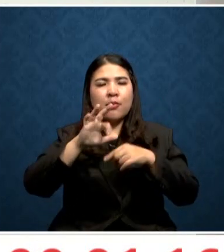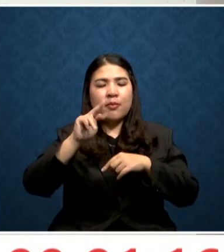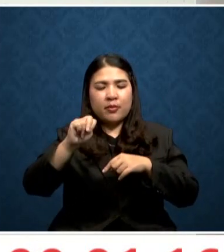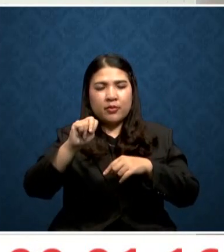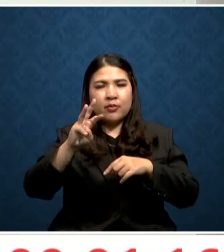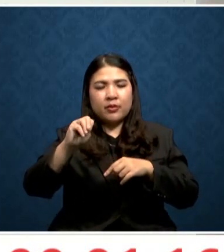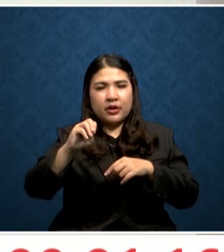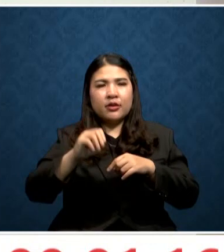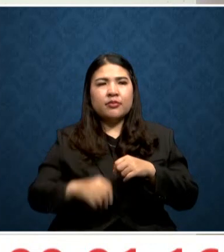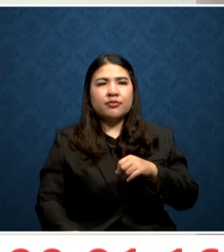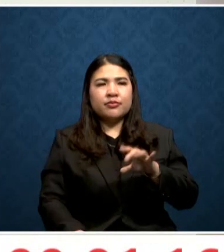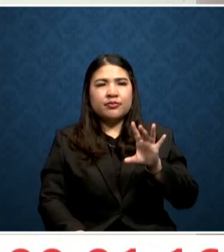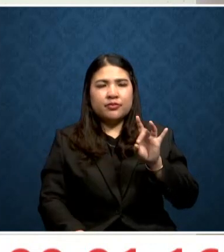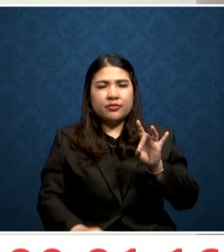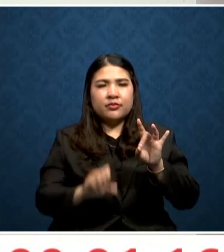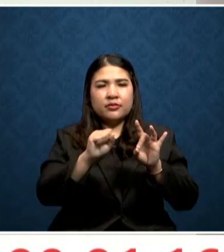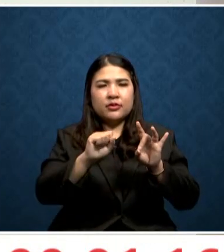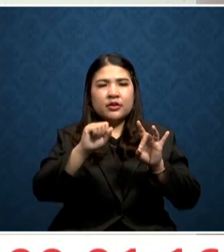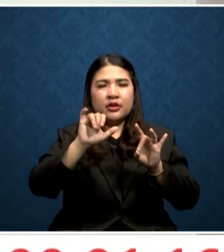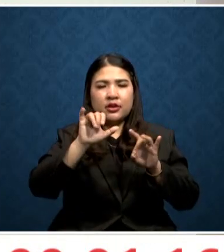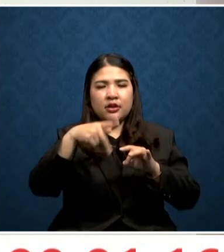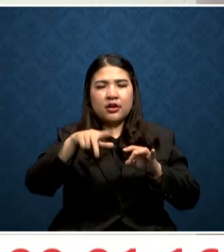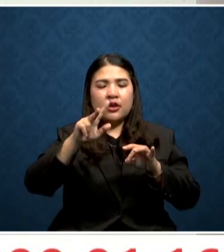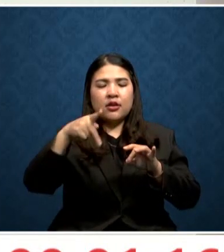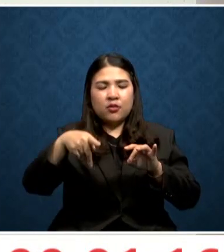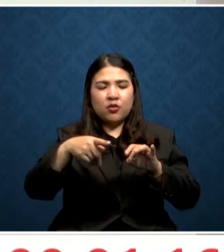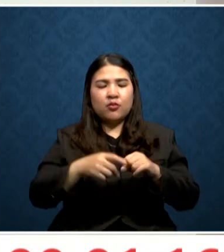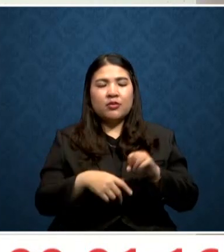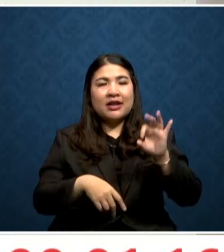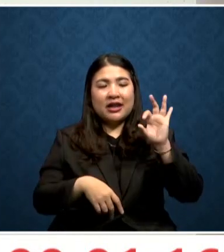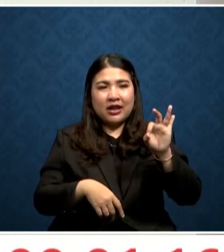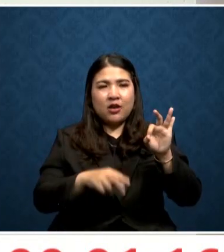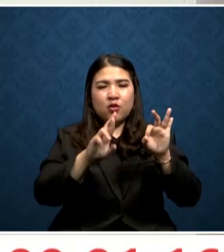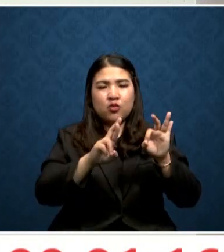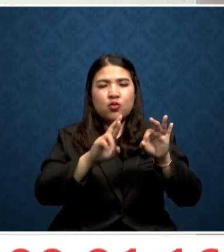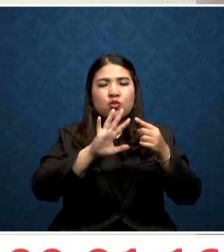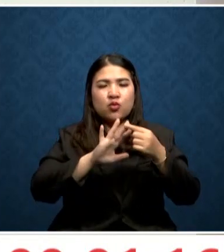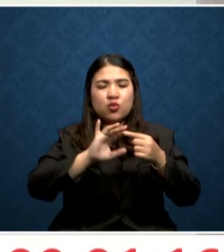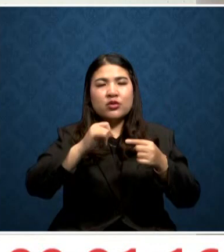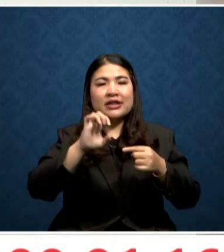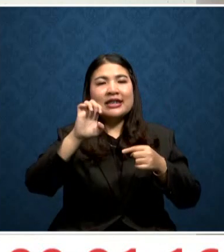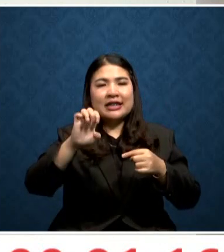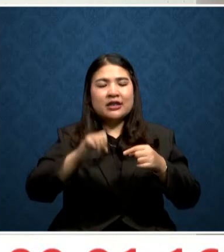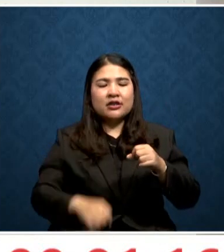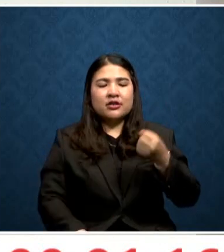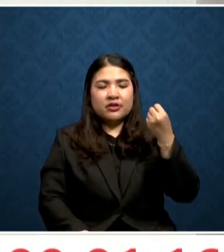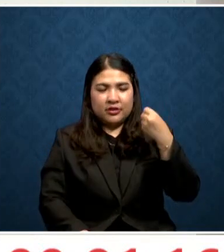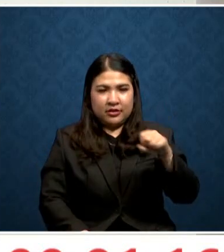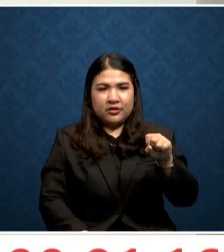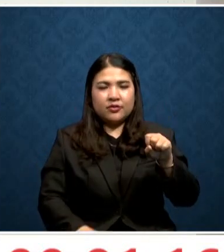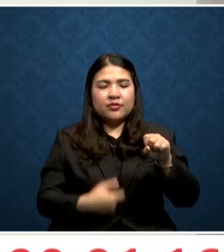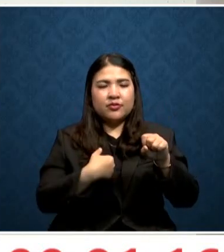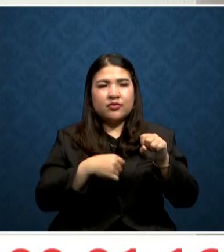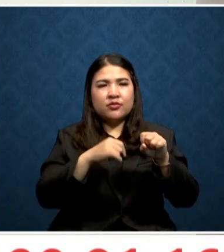กบหีมละ 9. นายรุจิภาสมีกุศล 10. นายลือชุ